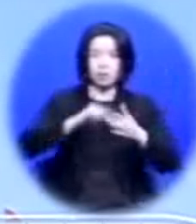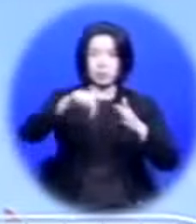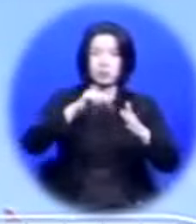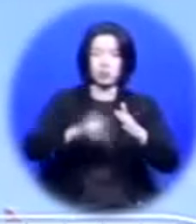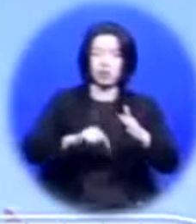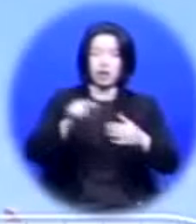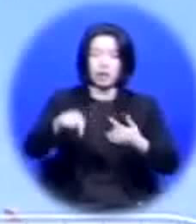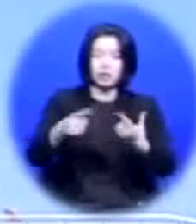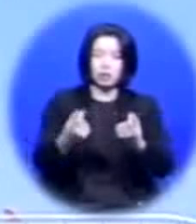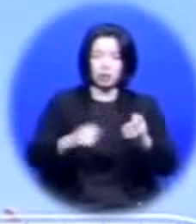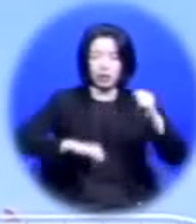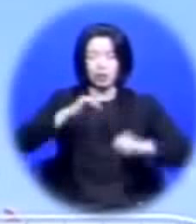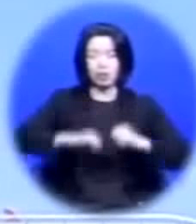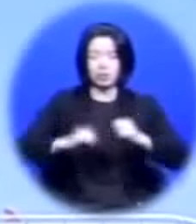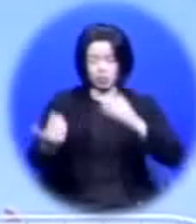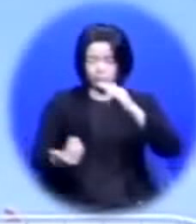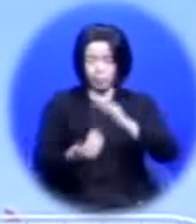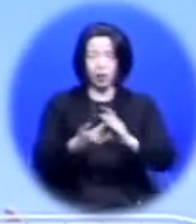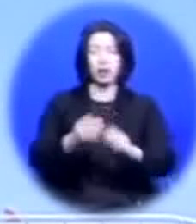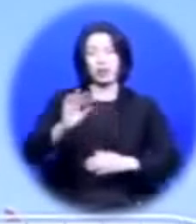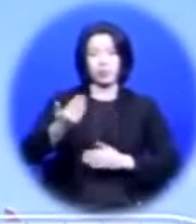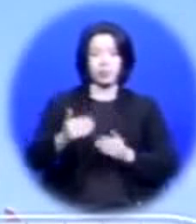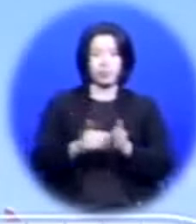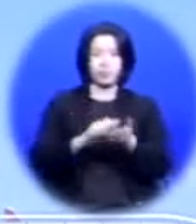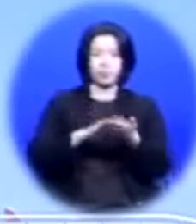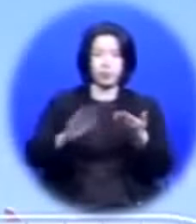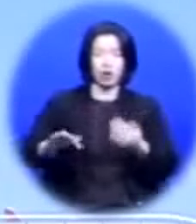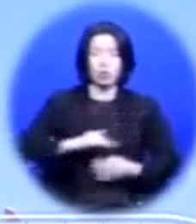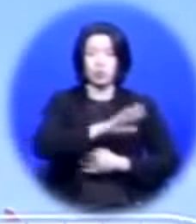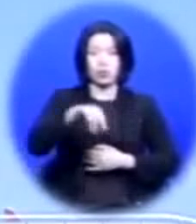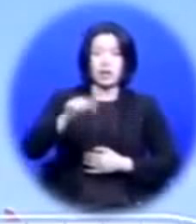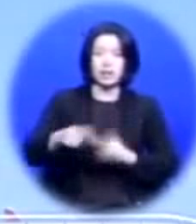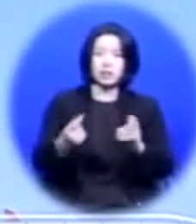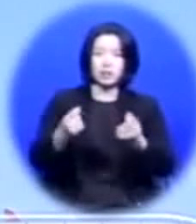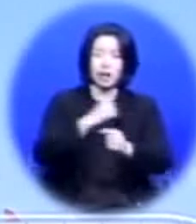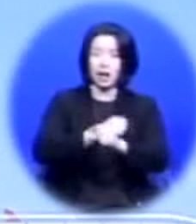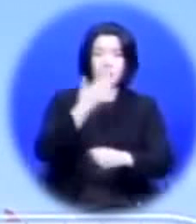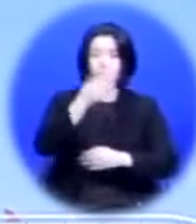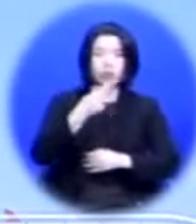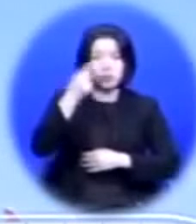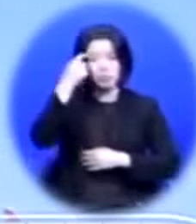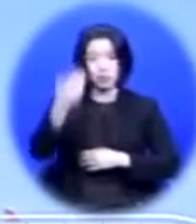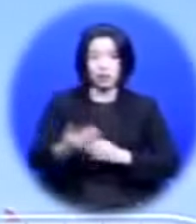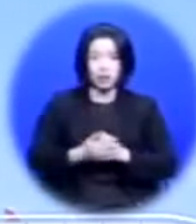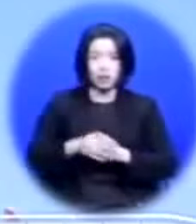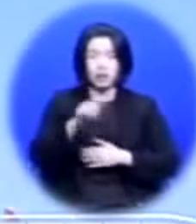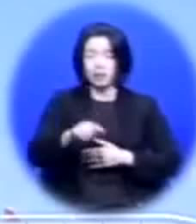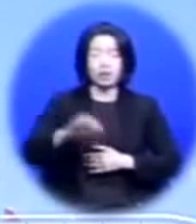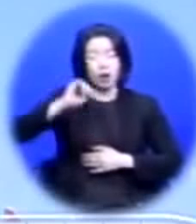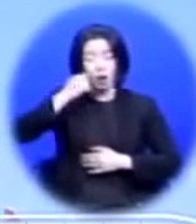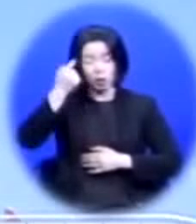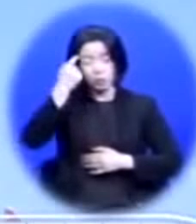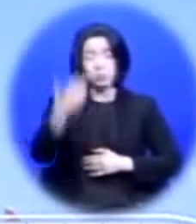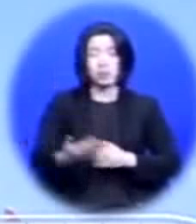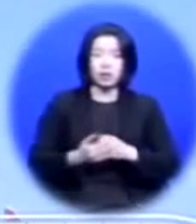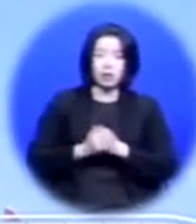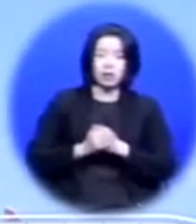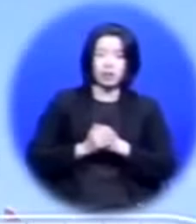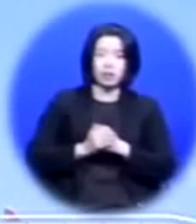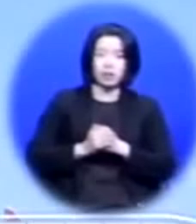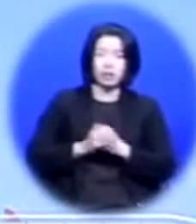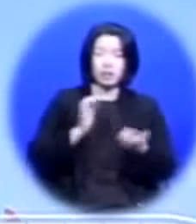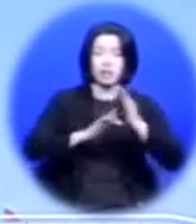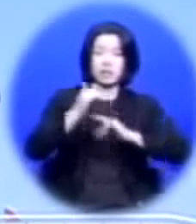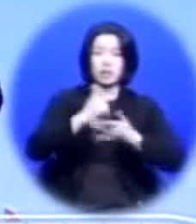그렇게 역사가 일어난 거잖아요 우리가 그렇게 못 합니까 그게 그렇게 어렵습니까